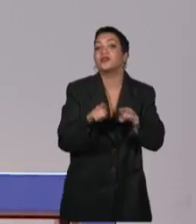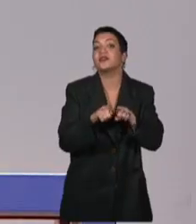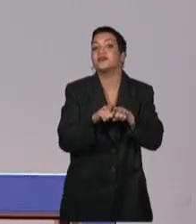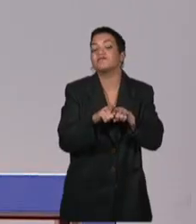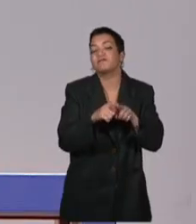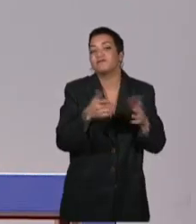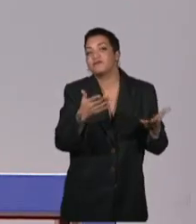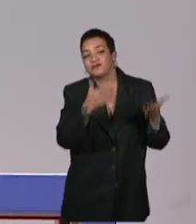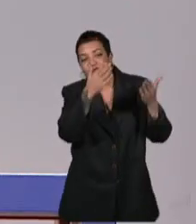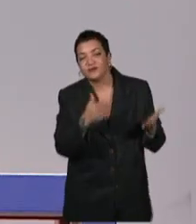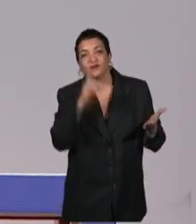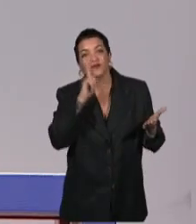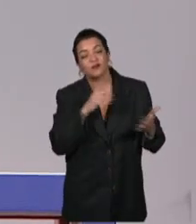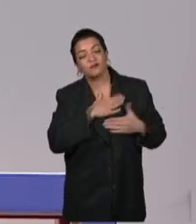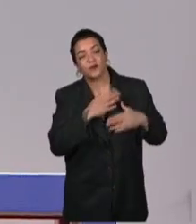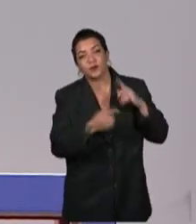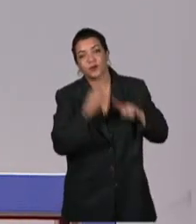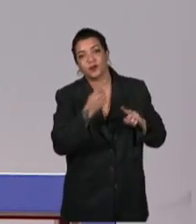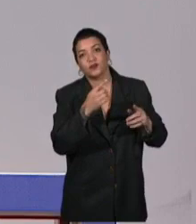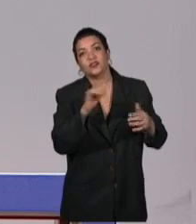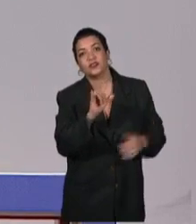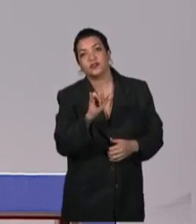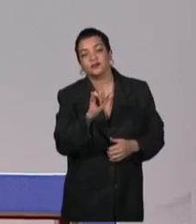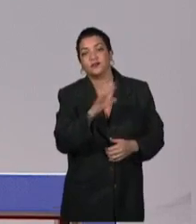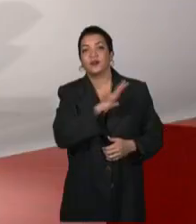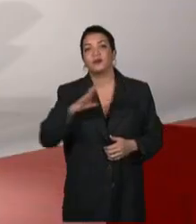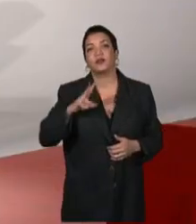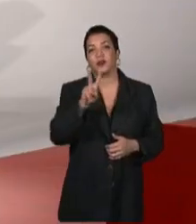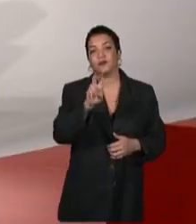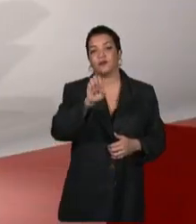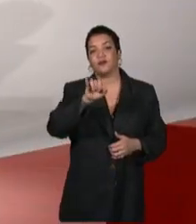cœur, Madame Simone Veil.